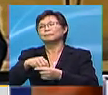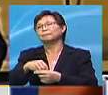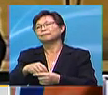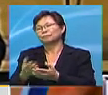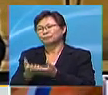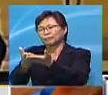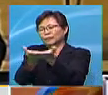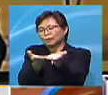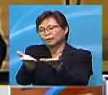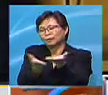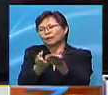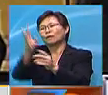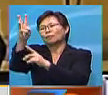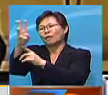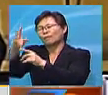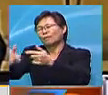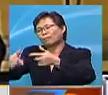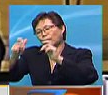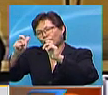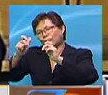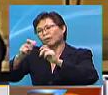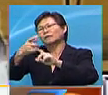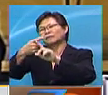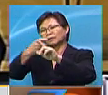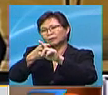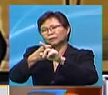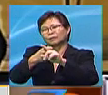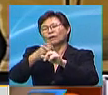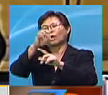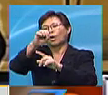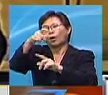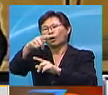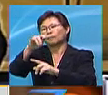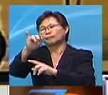penawaran perkhidmatan jalur lebar keluarjaan tinggi berasaskan gtian